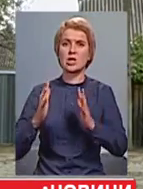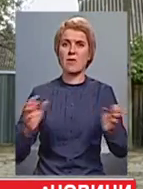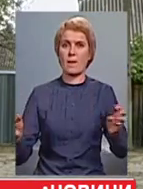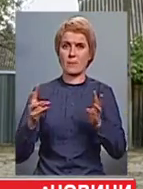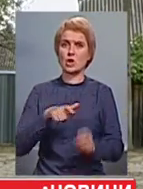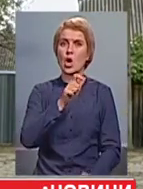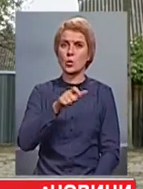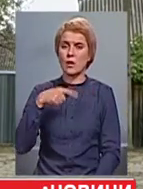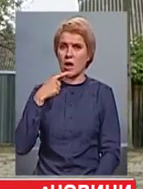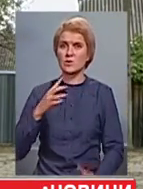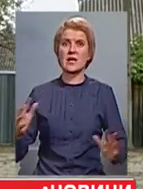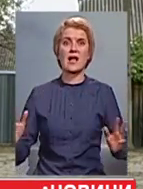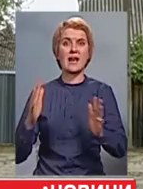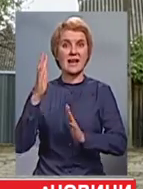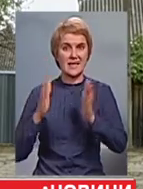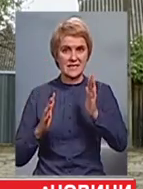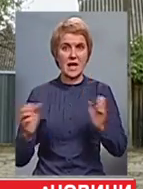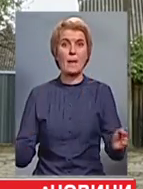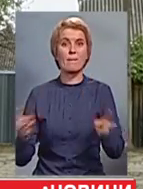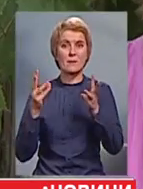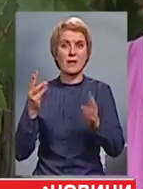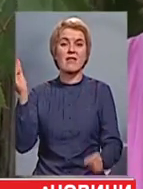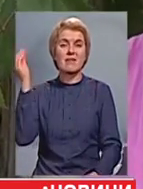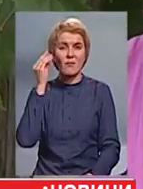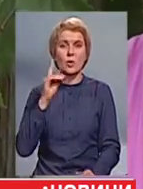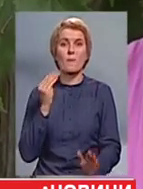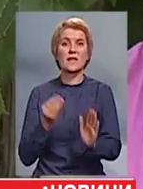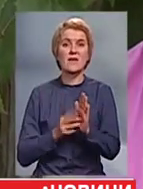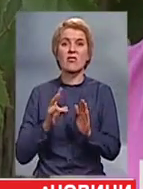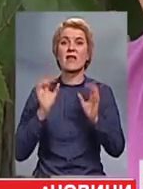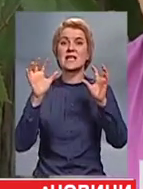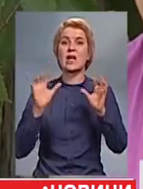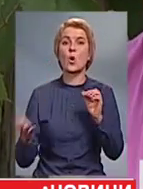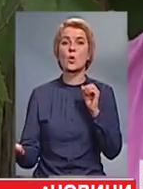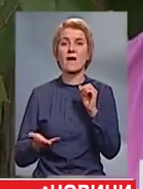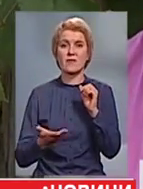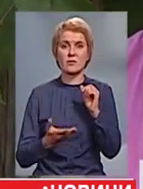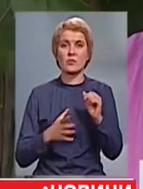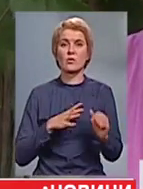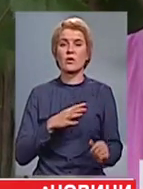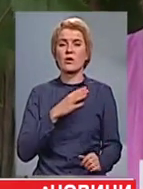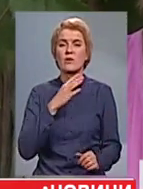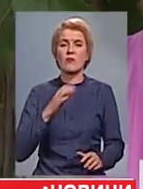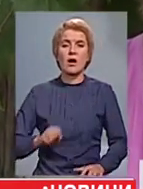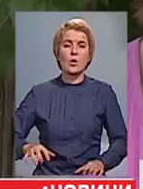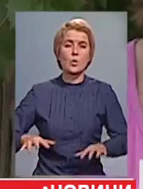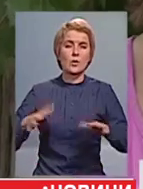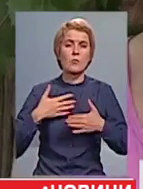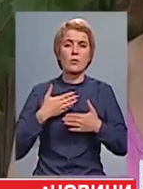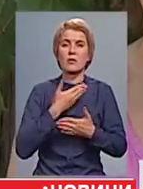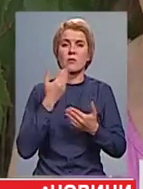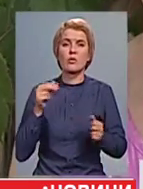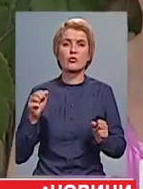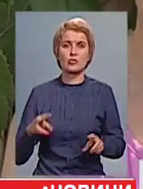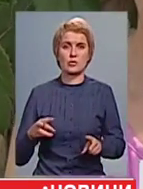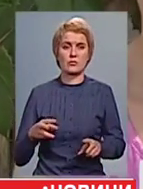підпалили навмисне, щоб приховати незаконну вирубку. Тут, звісно, було дуже багато диму, дихати не було чим. Ми боялися,